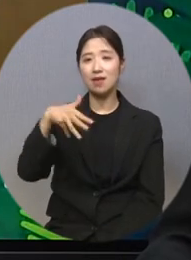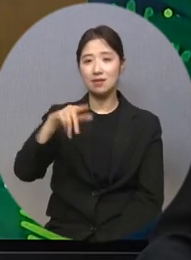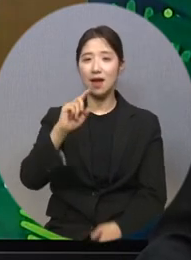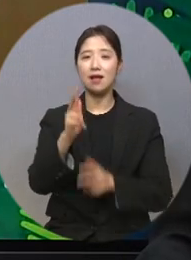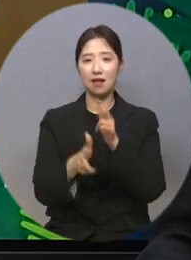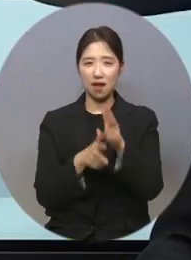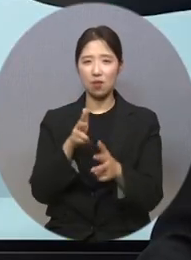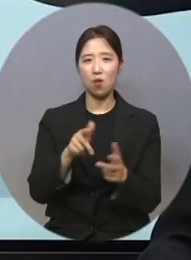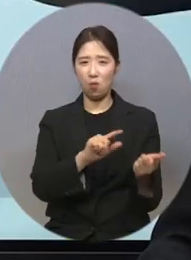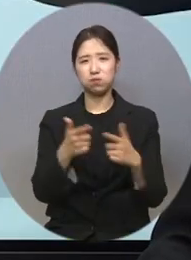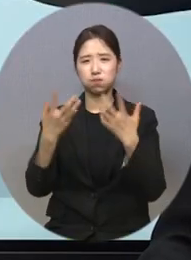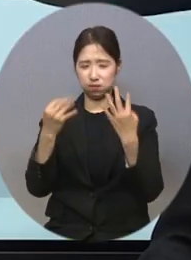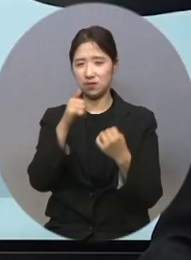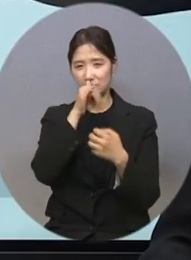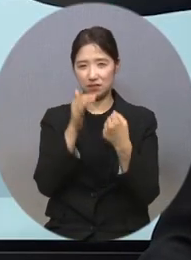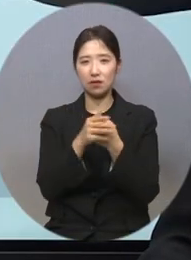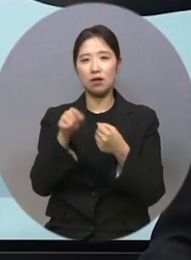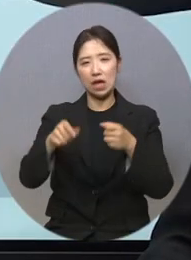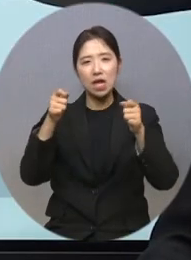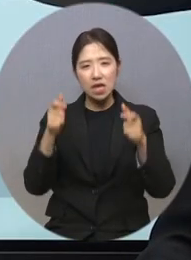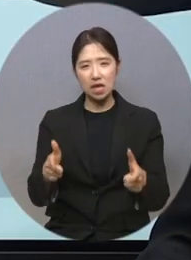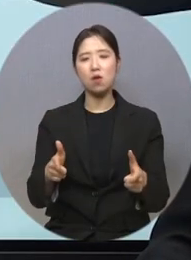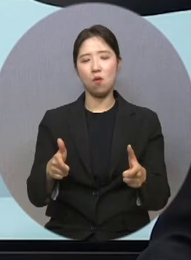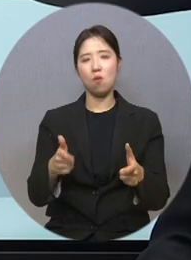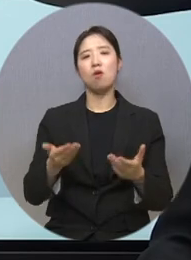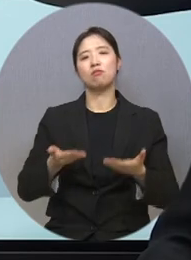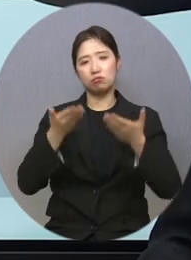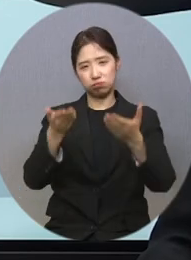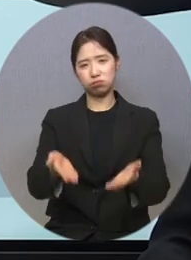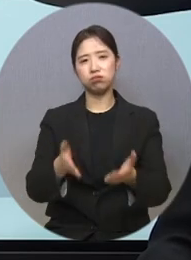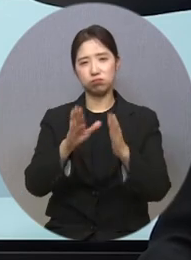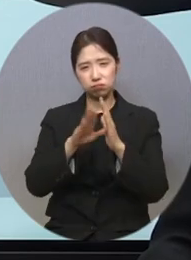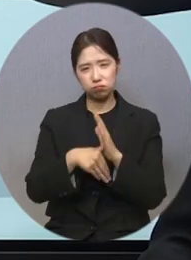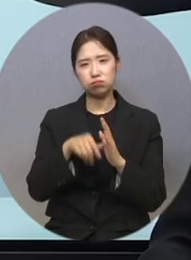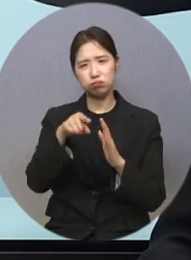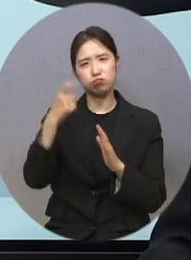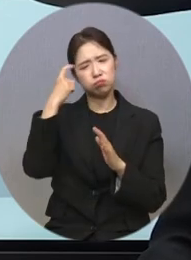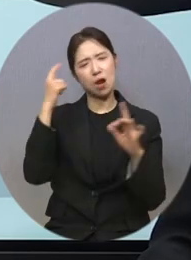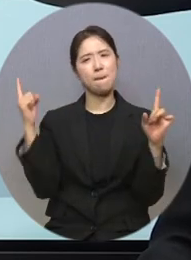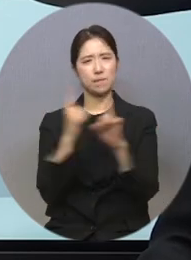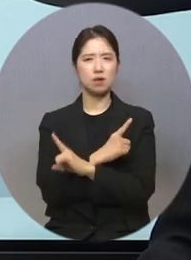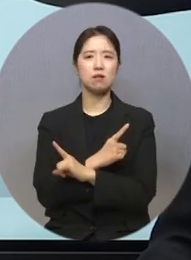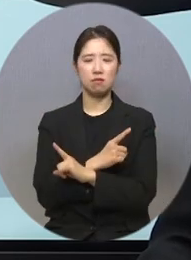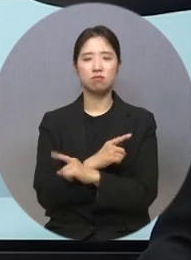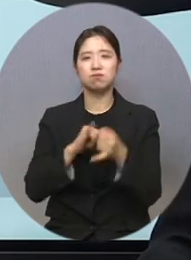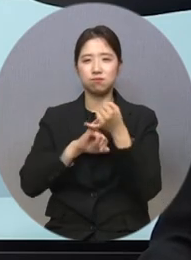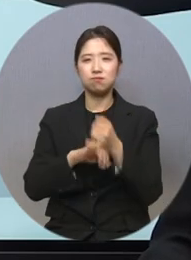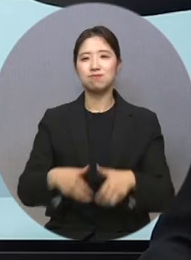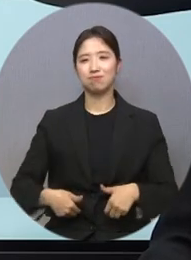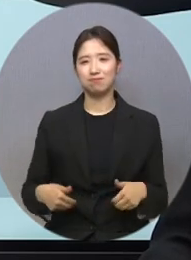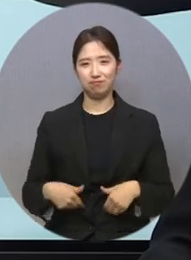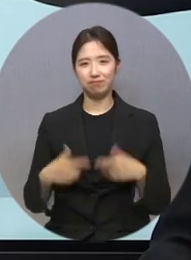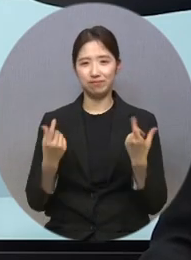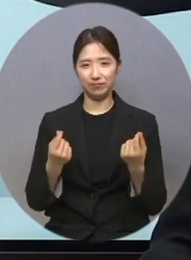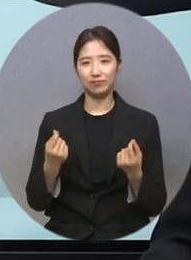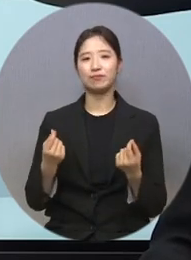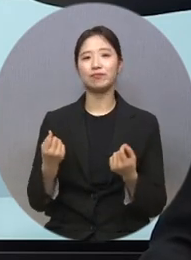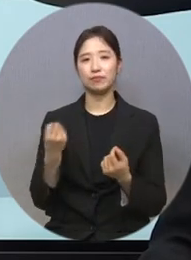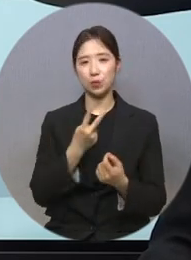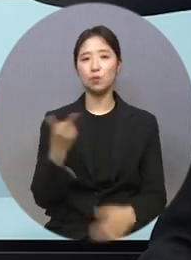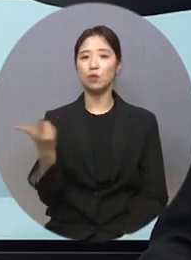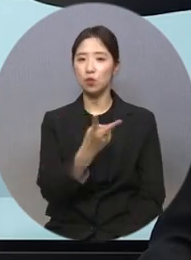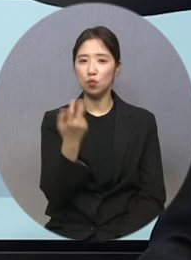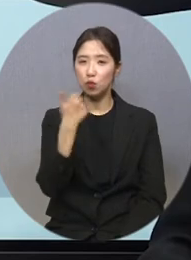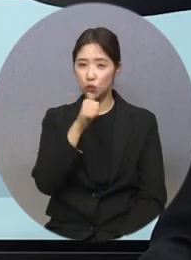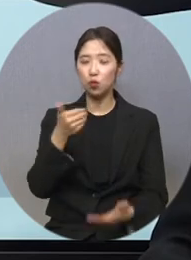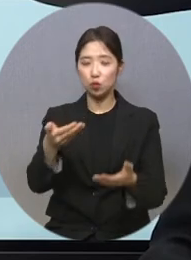않습니까? 그러니까 이런 기회 제공에 있어서도 많은 개념 파괴 이런 거 필요하다. 그리고 지금 두 분